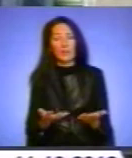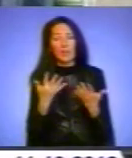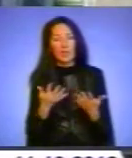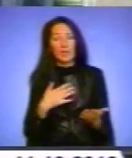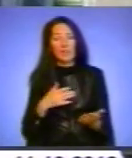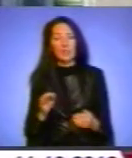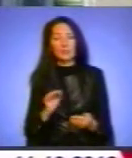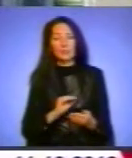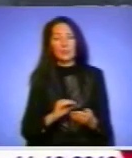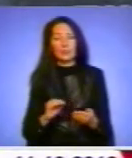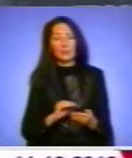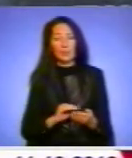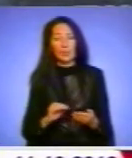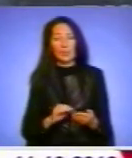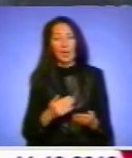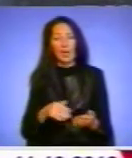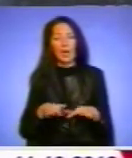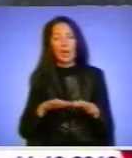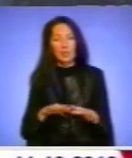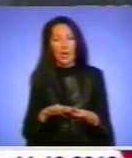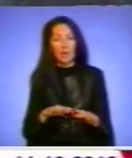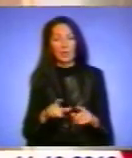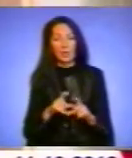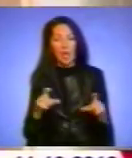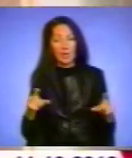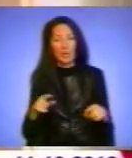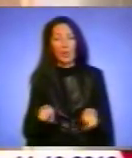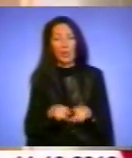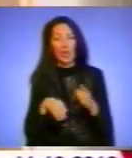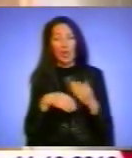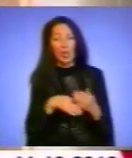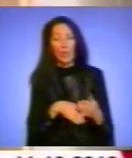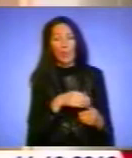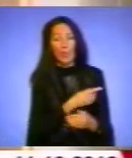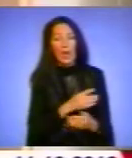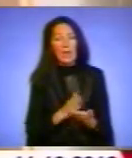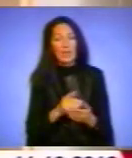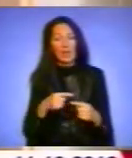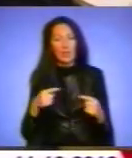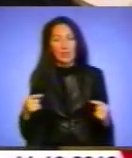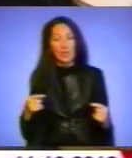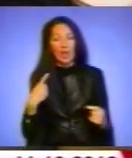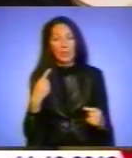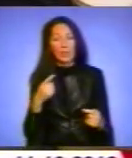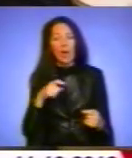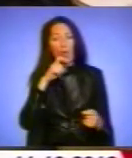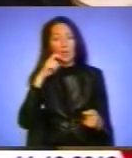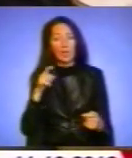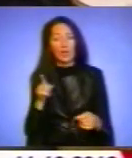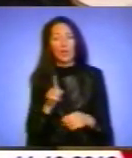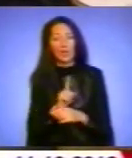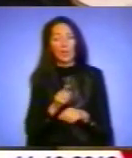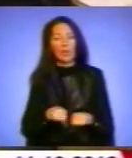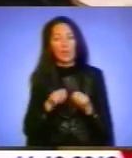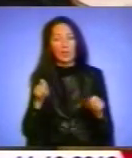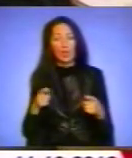Заклади хоспісної та паліативної допомоги функціонують у всіх областях України. На Тернопільщині відкрито лише відділення у лікарні швидкої